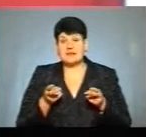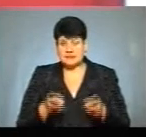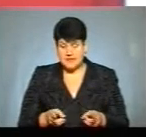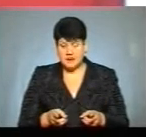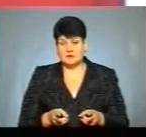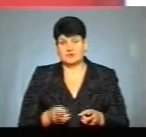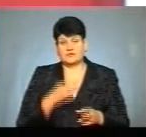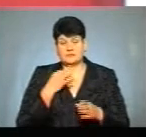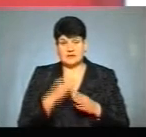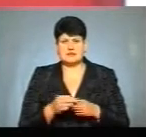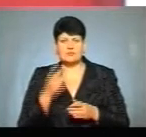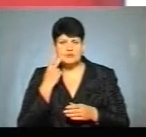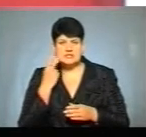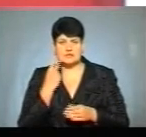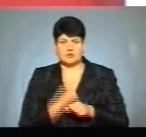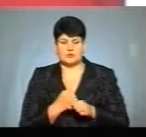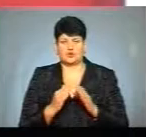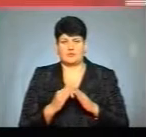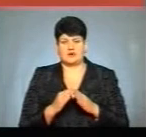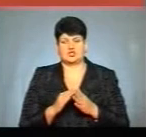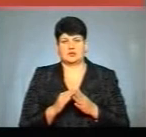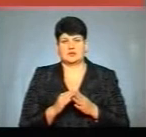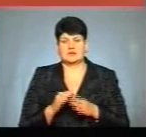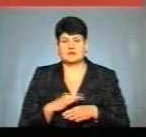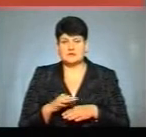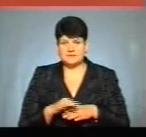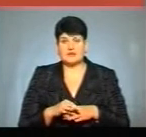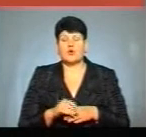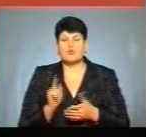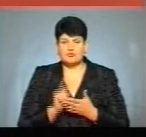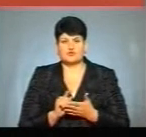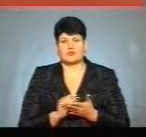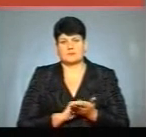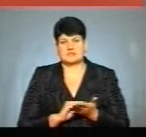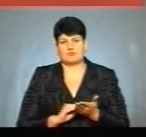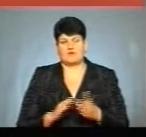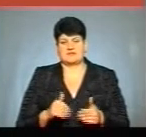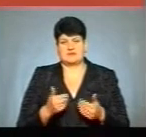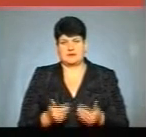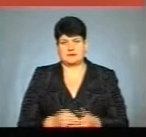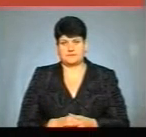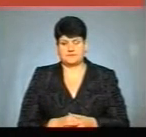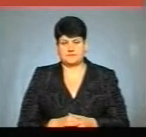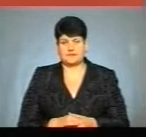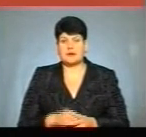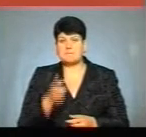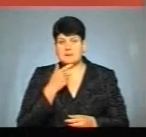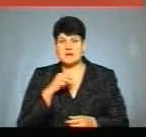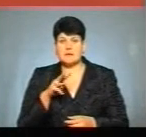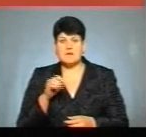систематичне вчинення домашнього насильства, обов'язково письмове звернення безпосередньо потерпілої сторони. От пані Марина згадувала